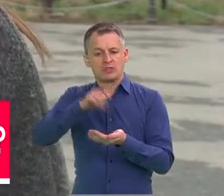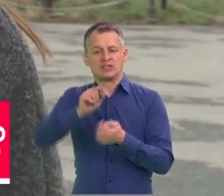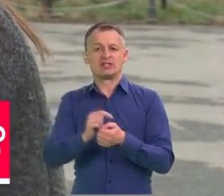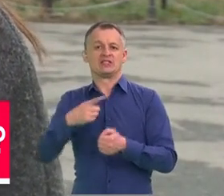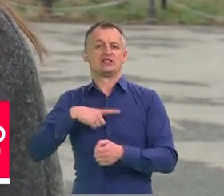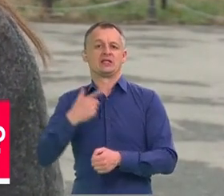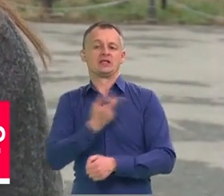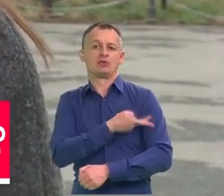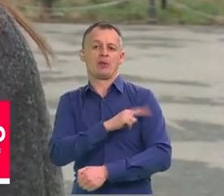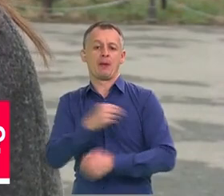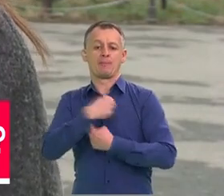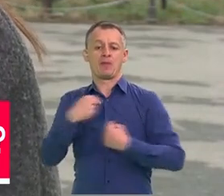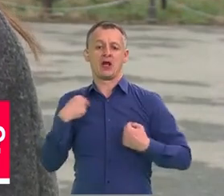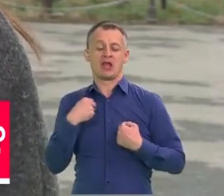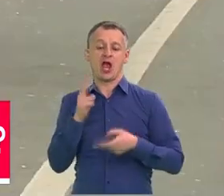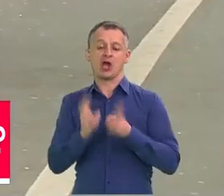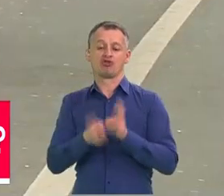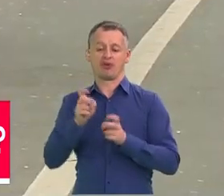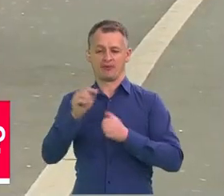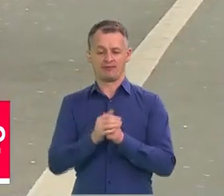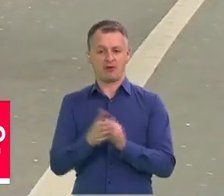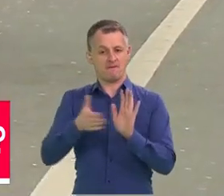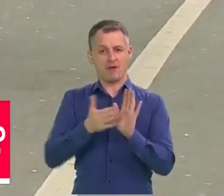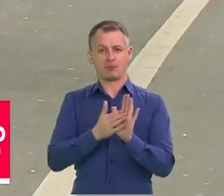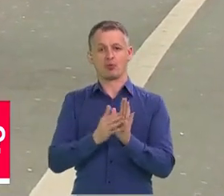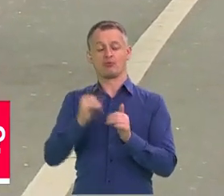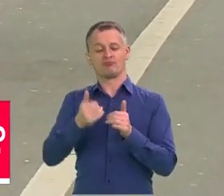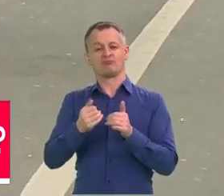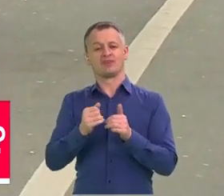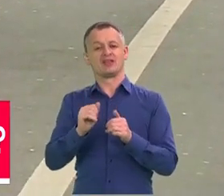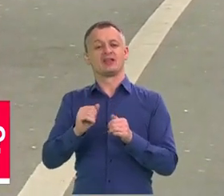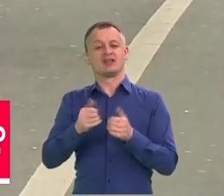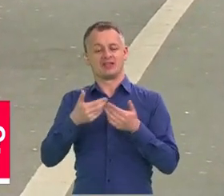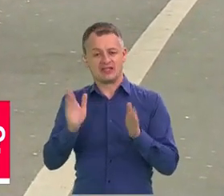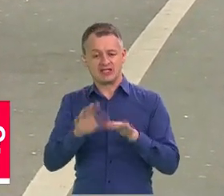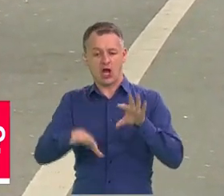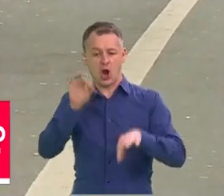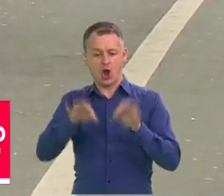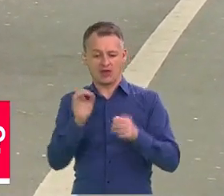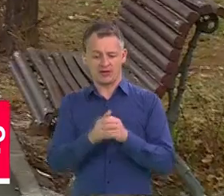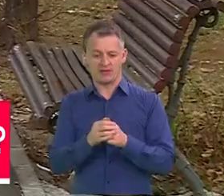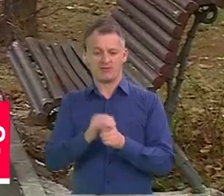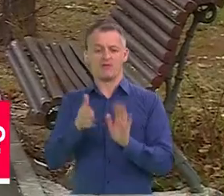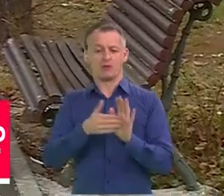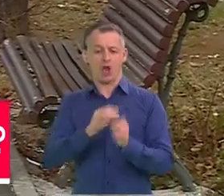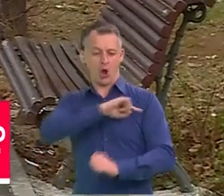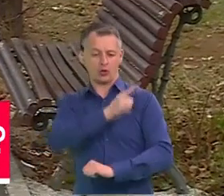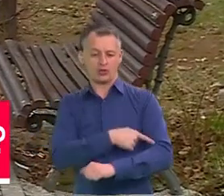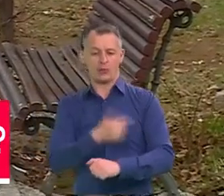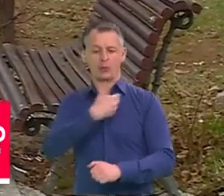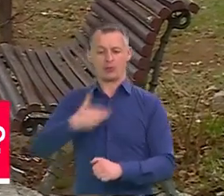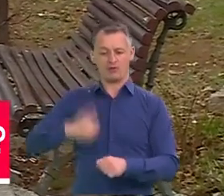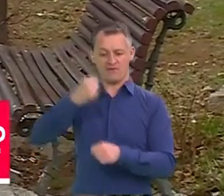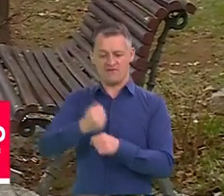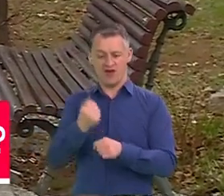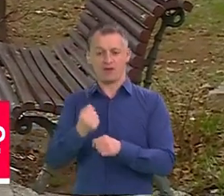competențe pe care primările de sector le gestionează. Faptul că funcționează colectarea selectivă, faptul că autoritățile Bucureștiului chiar fac pași spre a